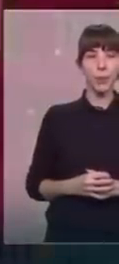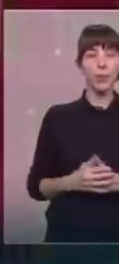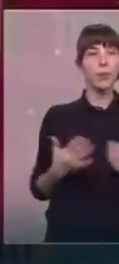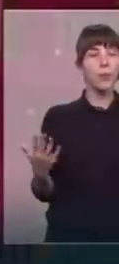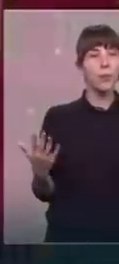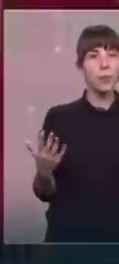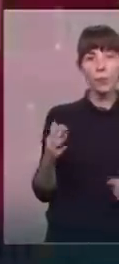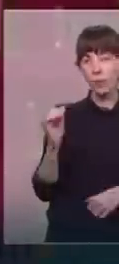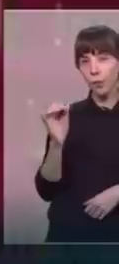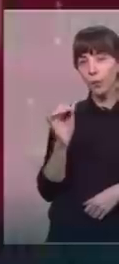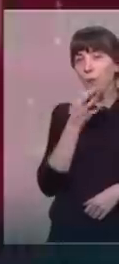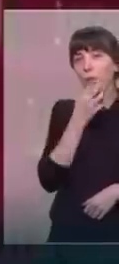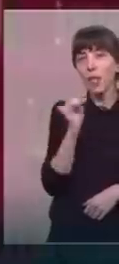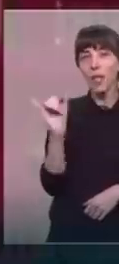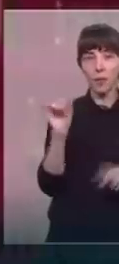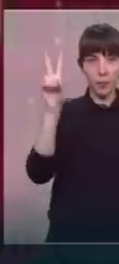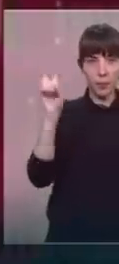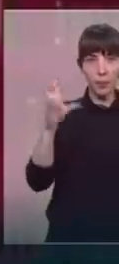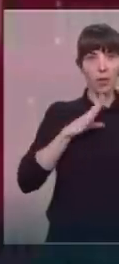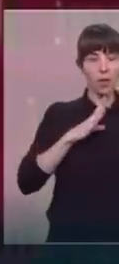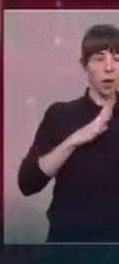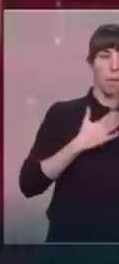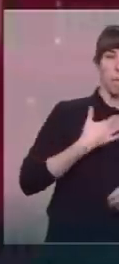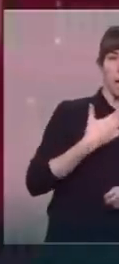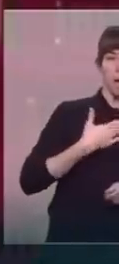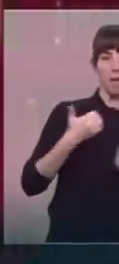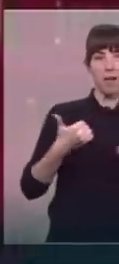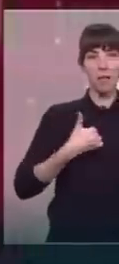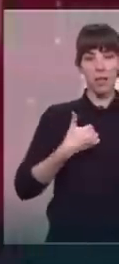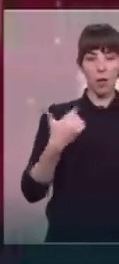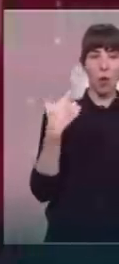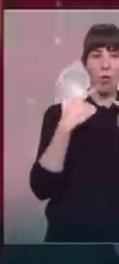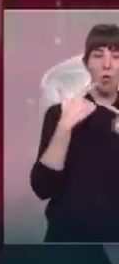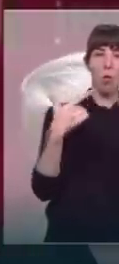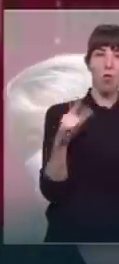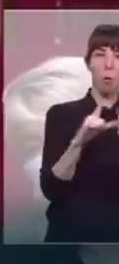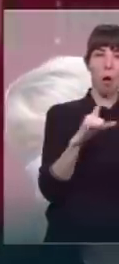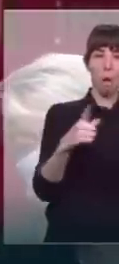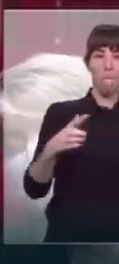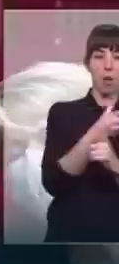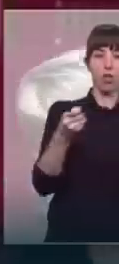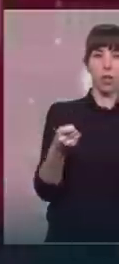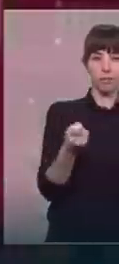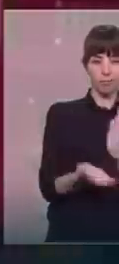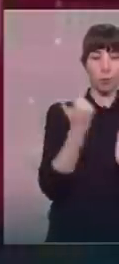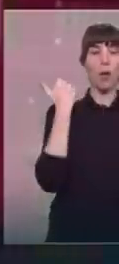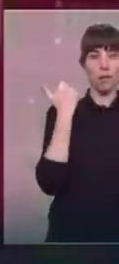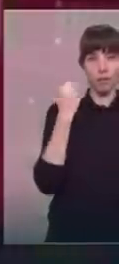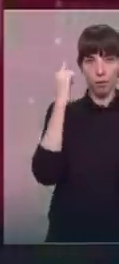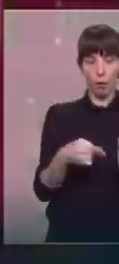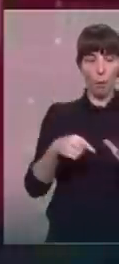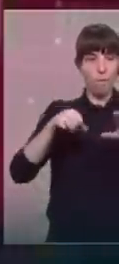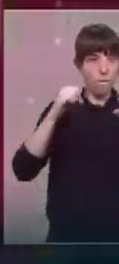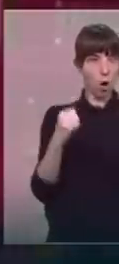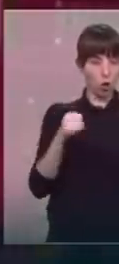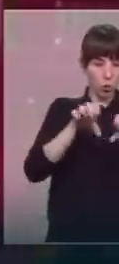Qui a dit « Il est des biens et des services qui doivent être placés en dehors des lois du marché » et « Nous devons relocaliser et recréer des forces de